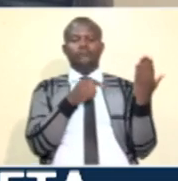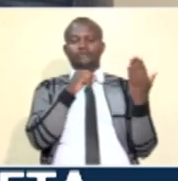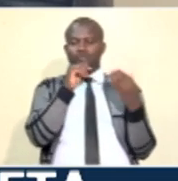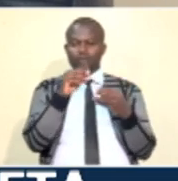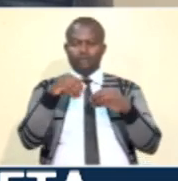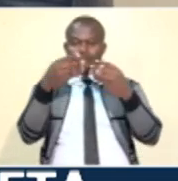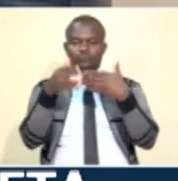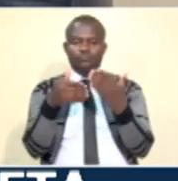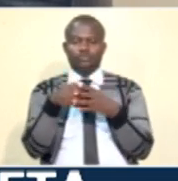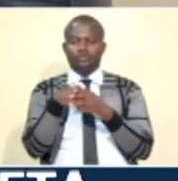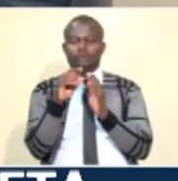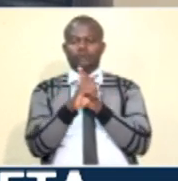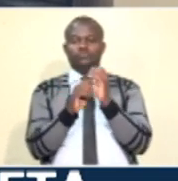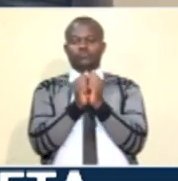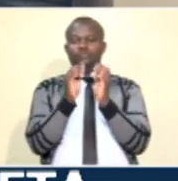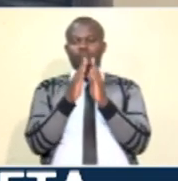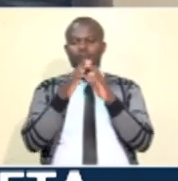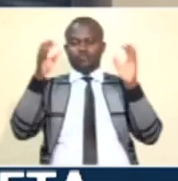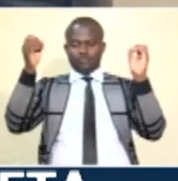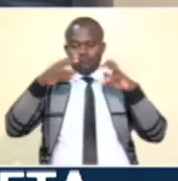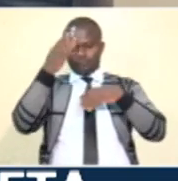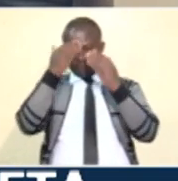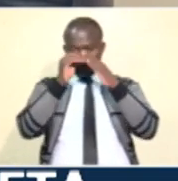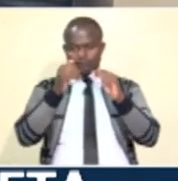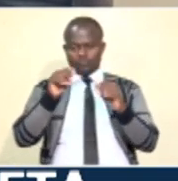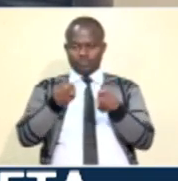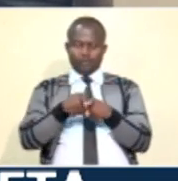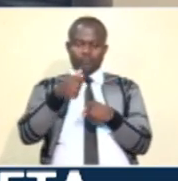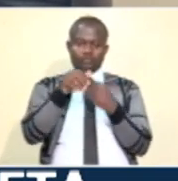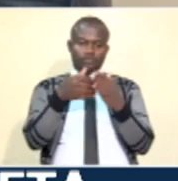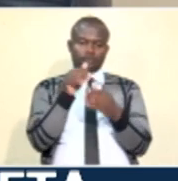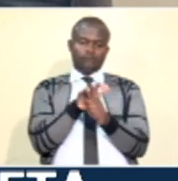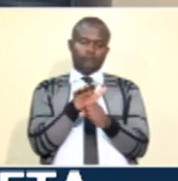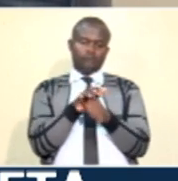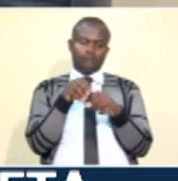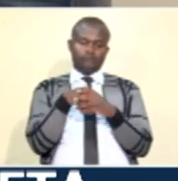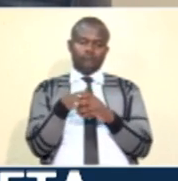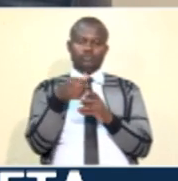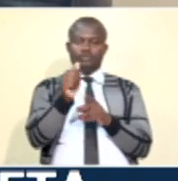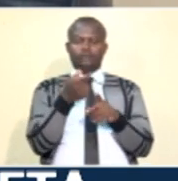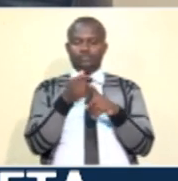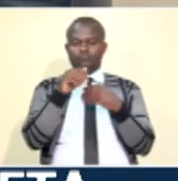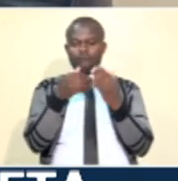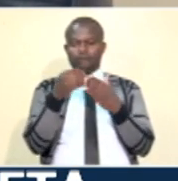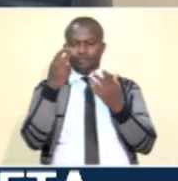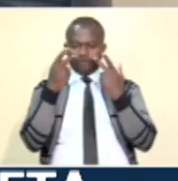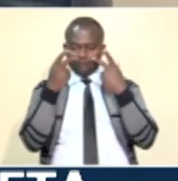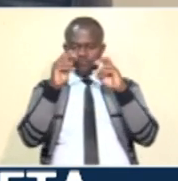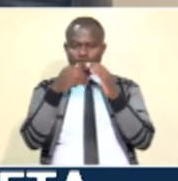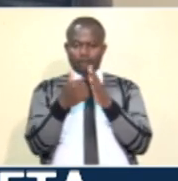batanga haba mu turere n'umujyi wa Kigali, kuko ari naho henshi ubu bujurire buva, ubona ko ibibazo